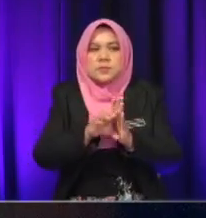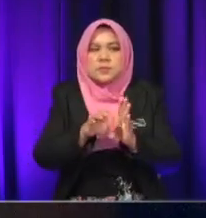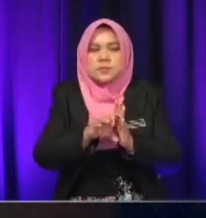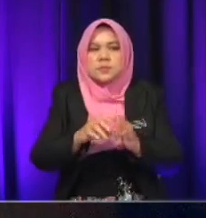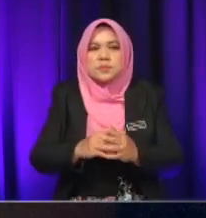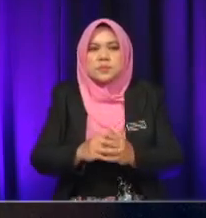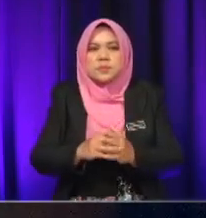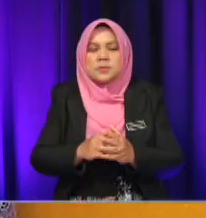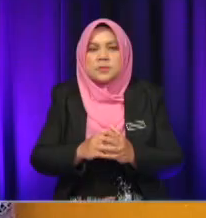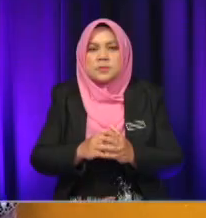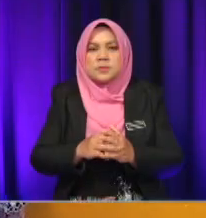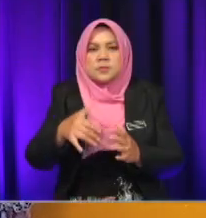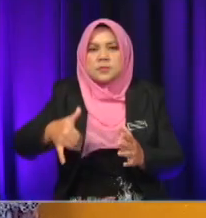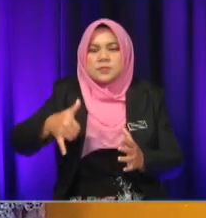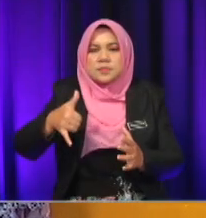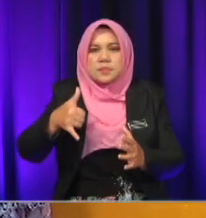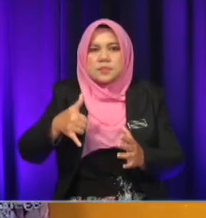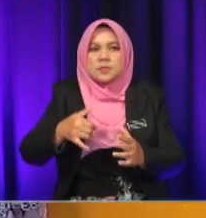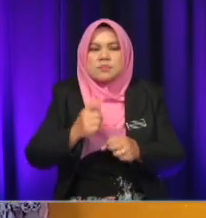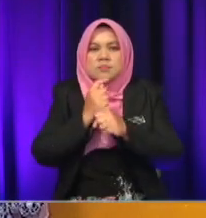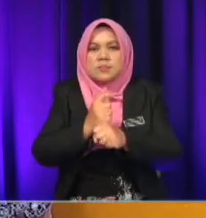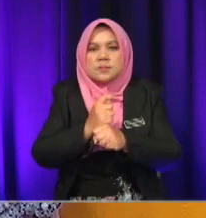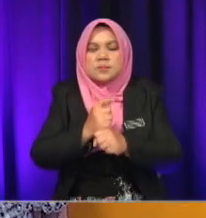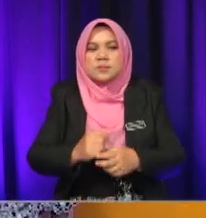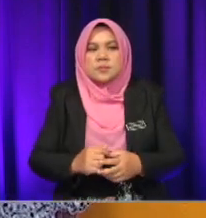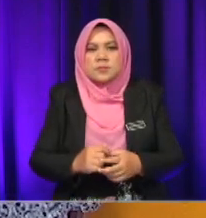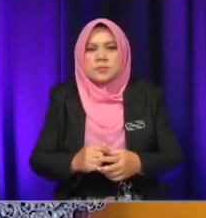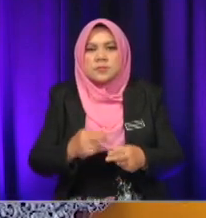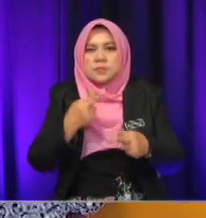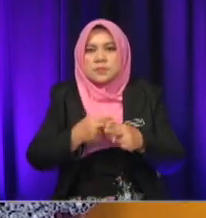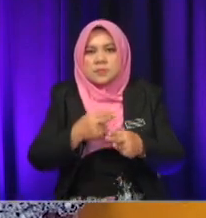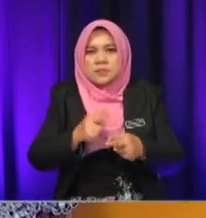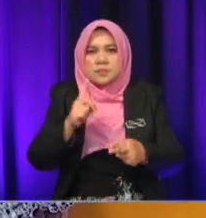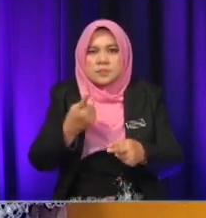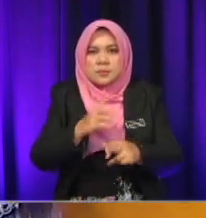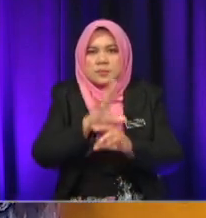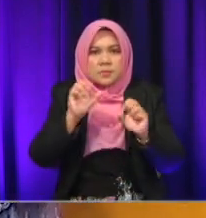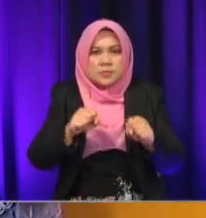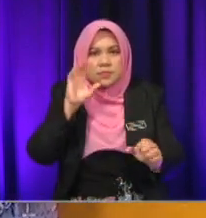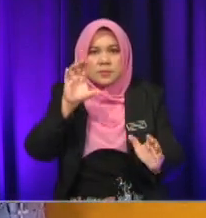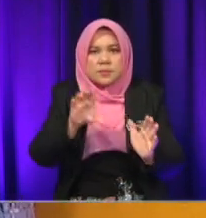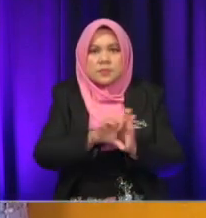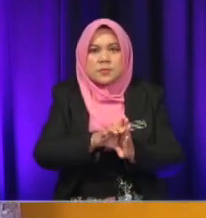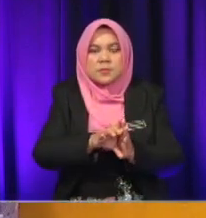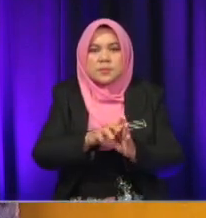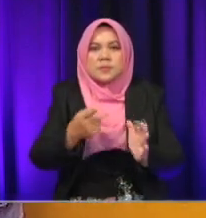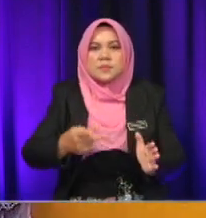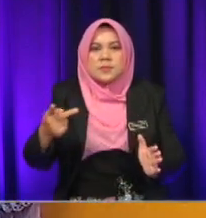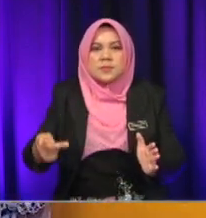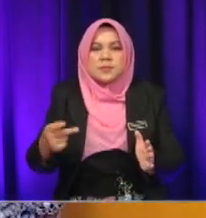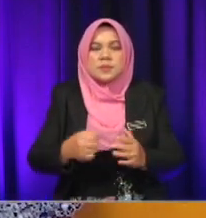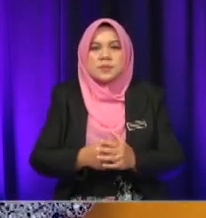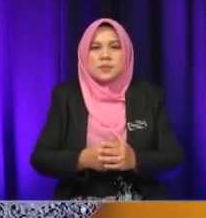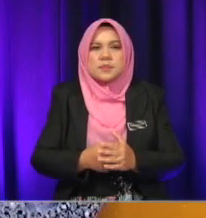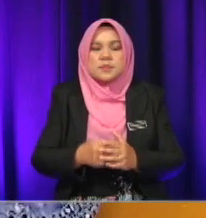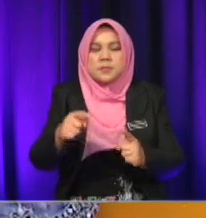Kalau dia kata beg tahan lasak, apa yang tahan lasak? Betul. Dengan nama je tidak boleh menggambarkan produknya. Bila ada